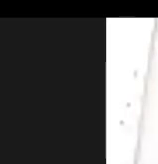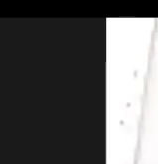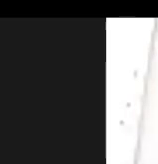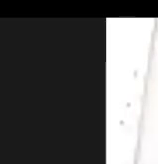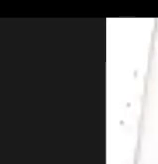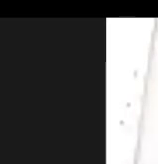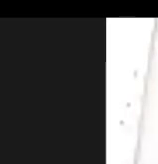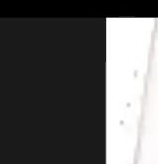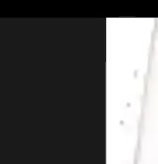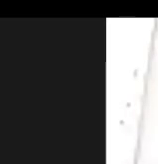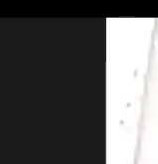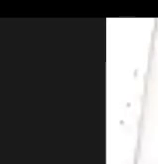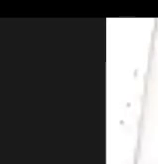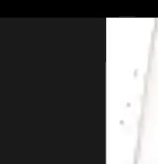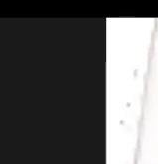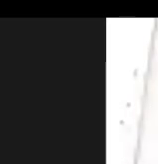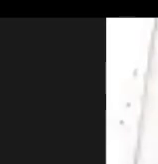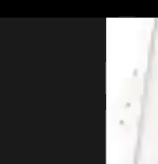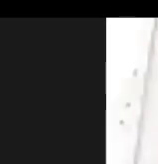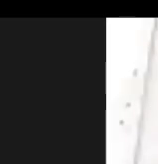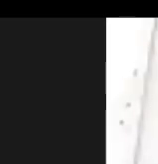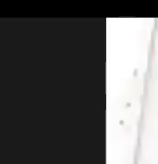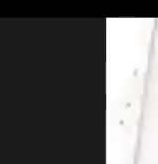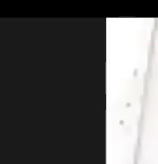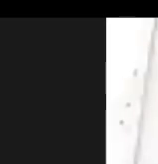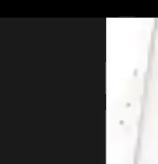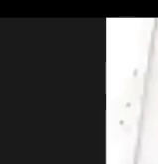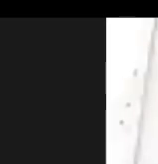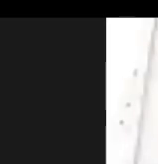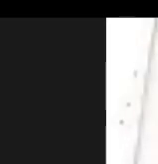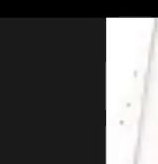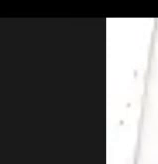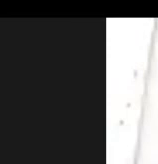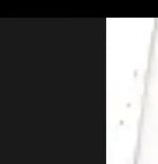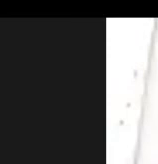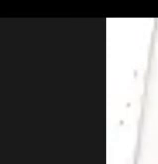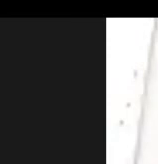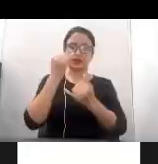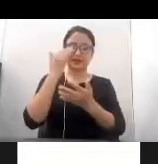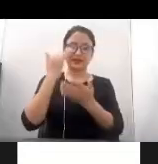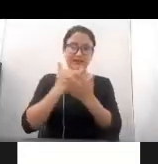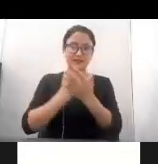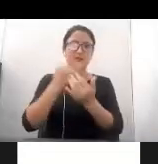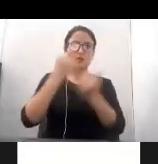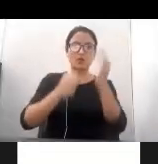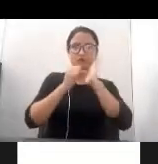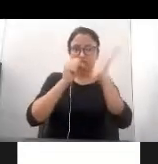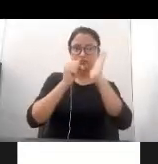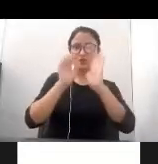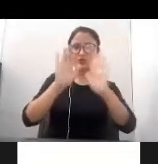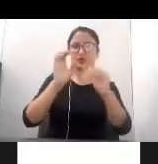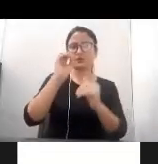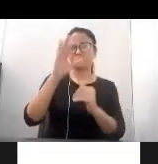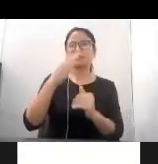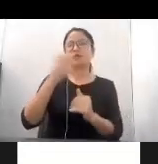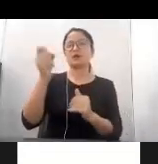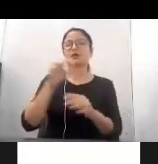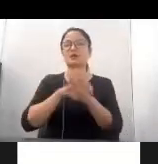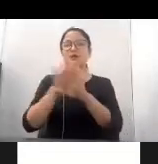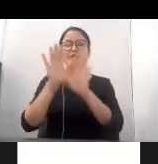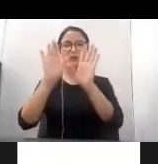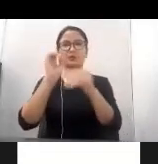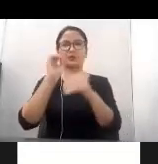क्लोजिङ रिमार्क्स र भोट अफ थ्याङ्क्स राखिदिनु हुन हार्दिक अनुरोध गर्दछु। योभन्दा पहिला मैले सहजीकरण गर्दा